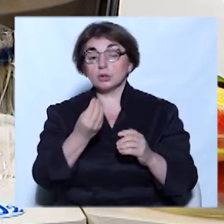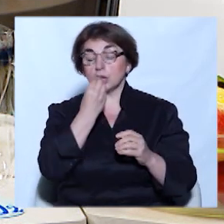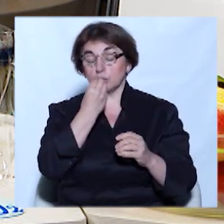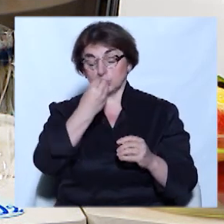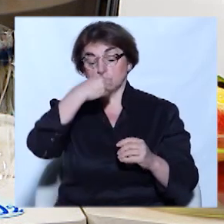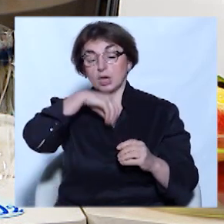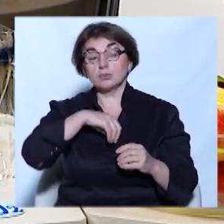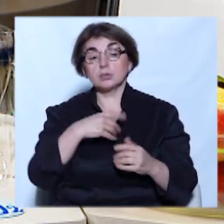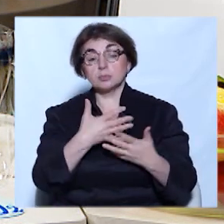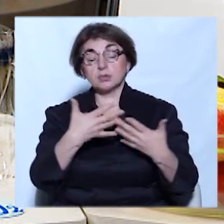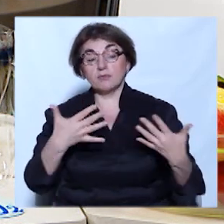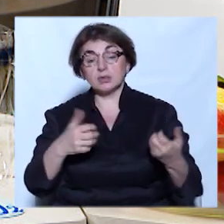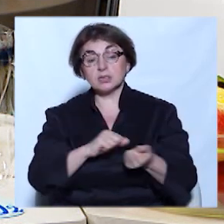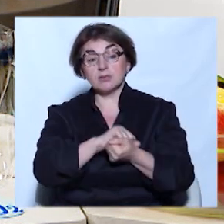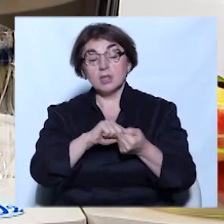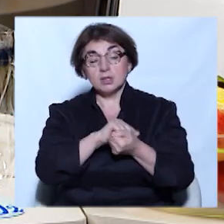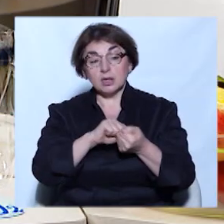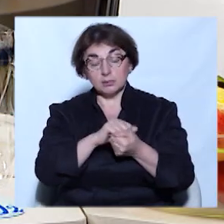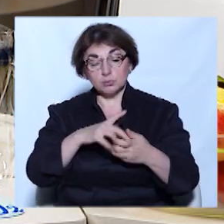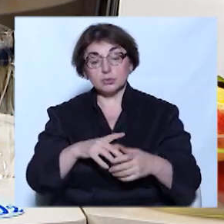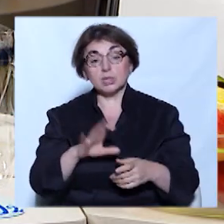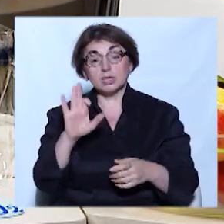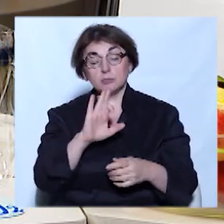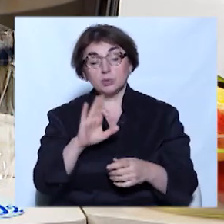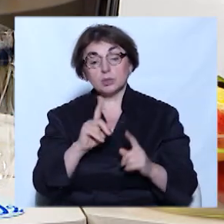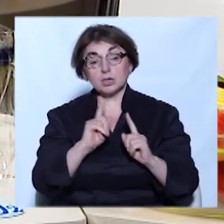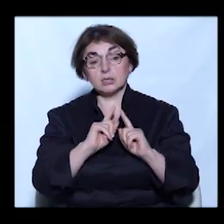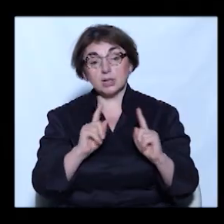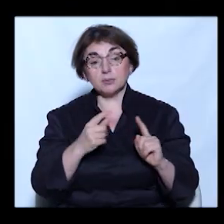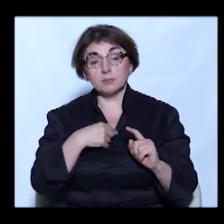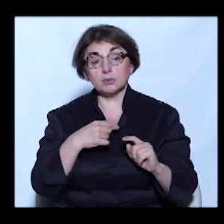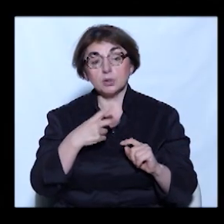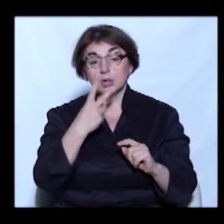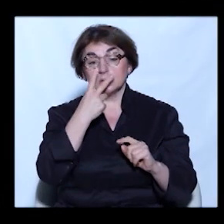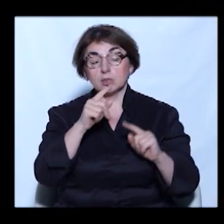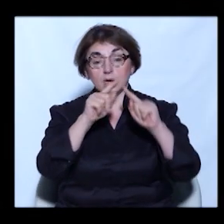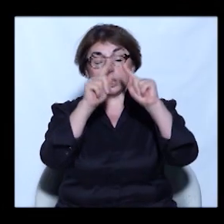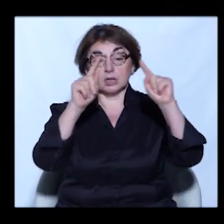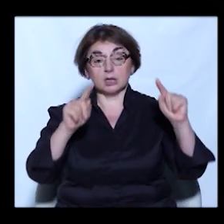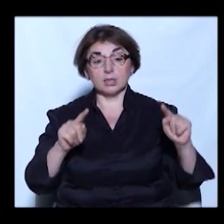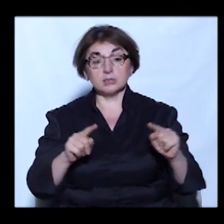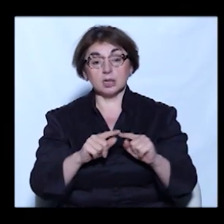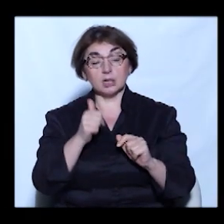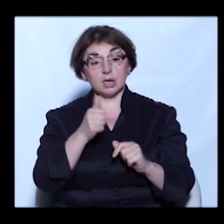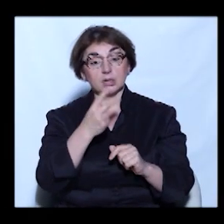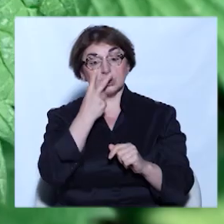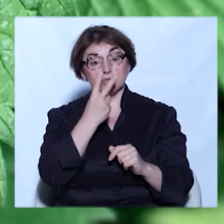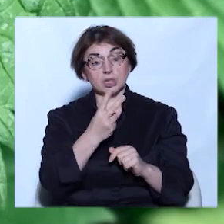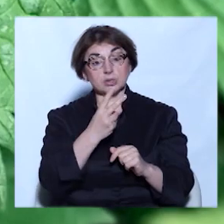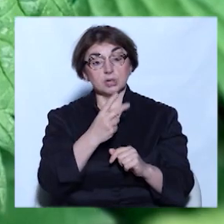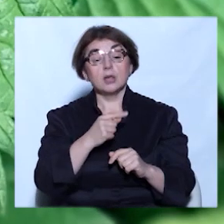ჩასული დაქუცმაცებული საკვების. გარდა ამისა, მე მინდა შეხედო ეკრანს და კარგად ჩანს, რომ